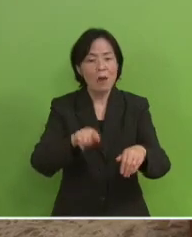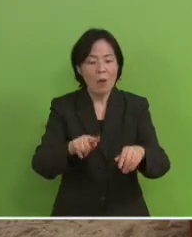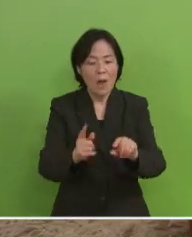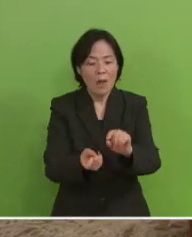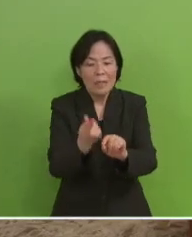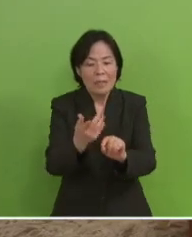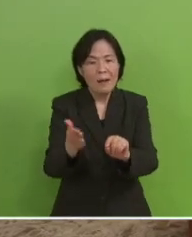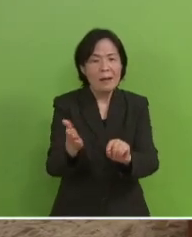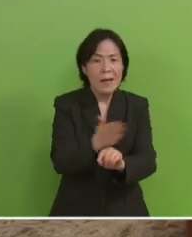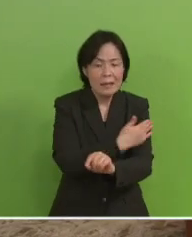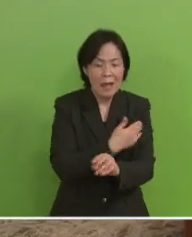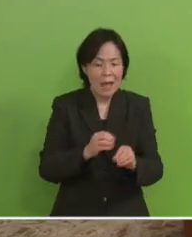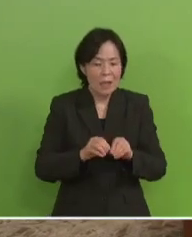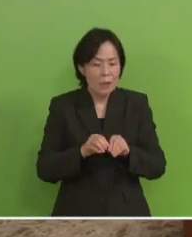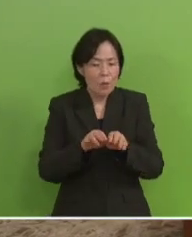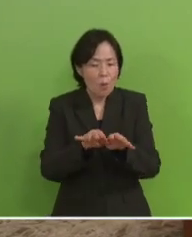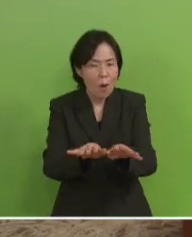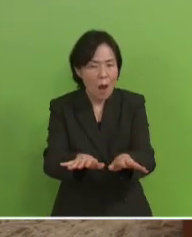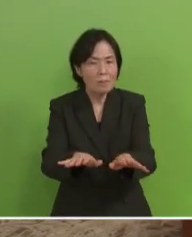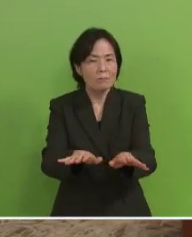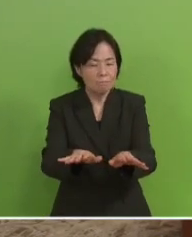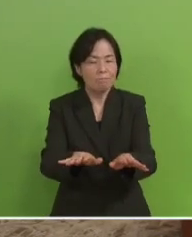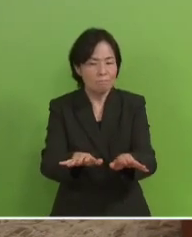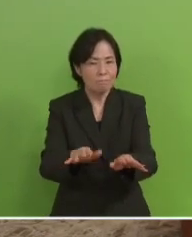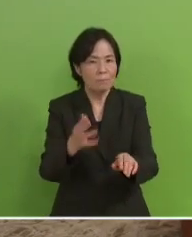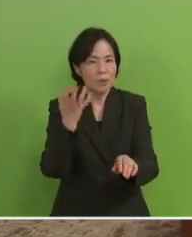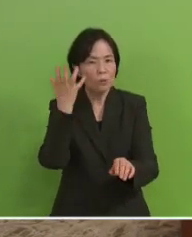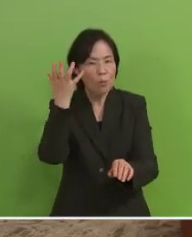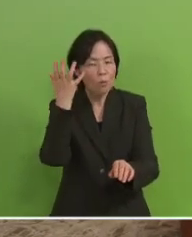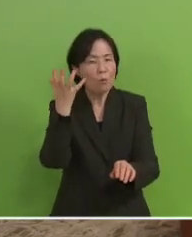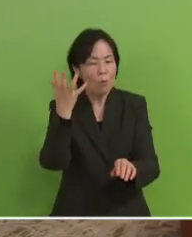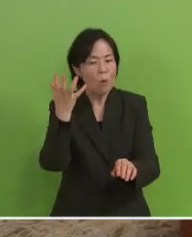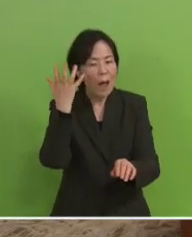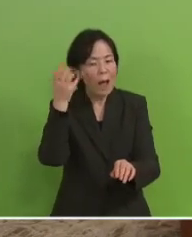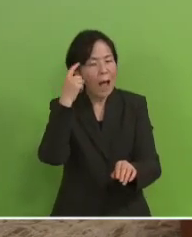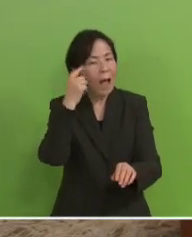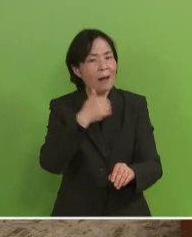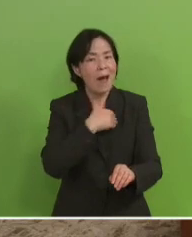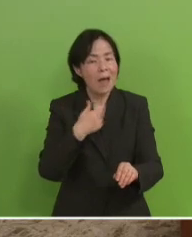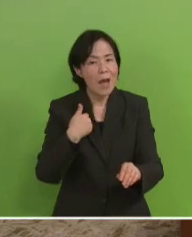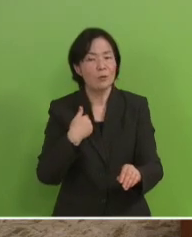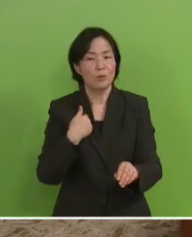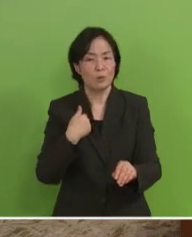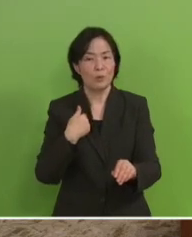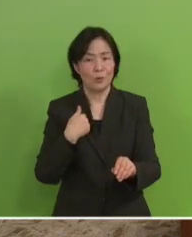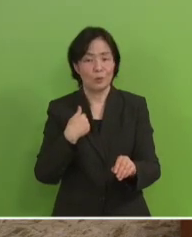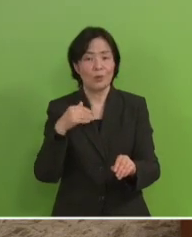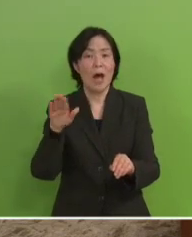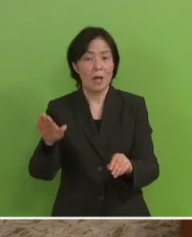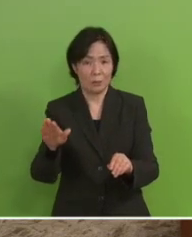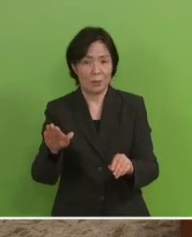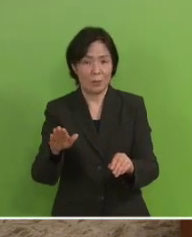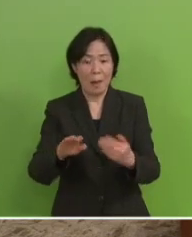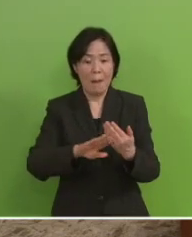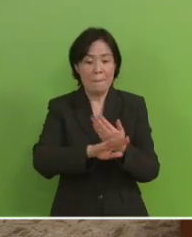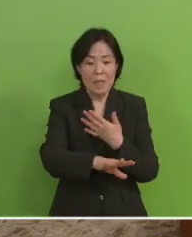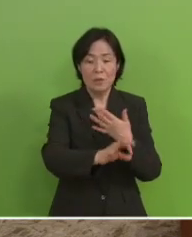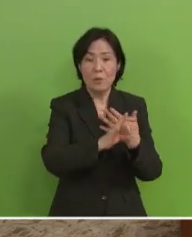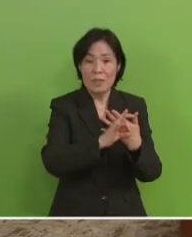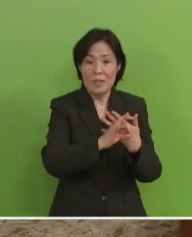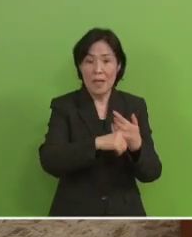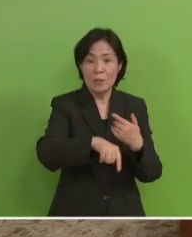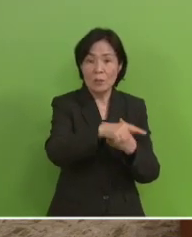て広がったと考えられる別事例と整理しているもその別事例都市整備しているもの中であの家庭内